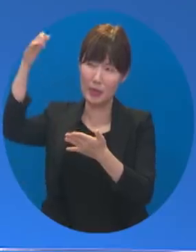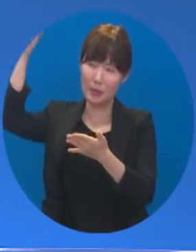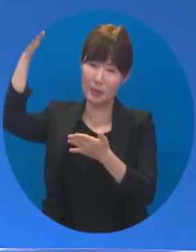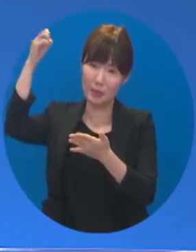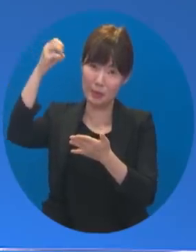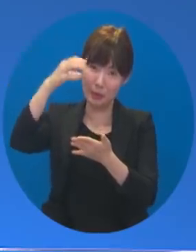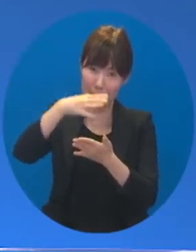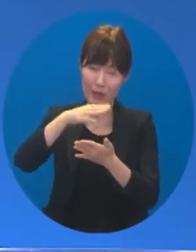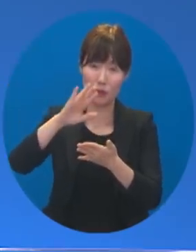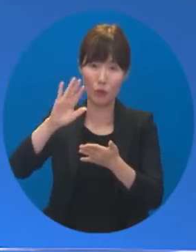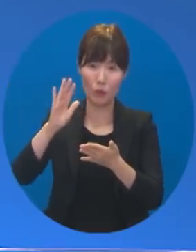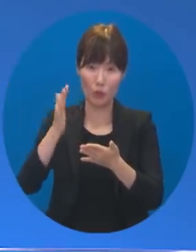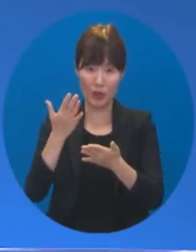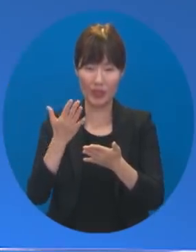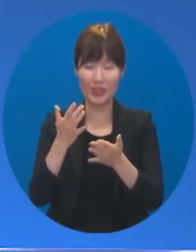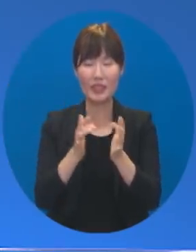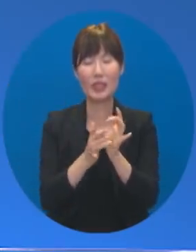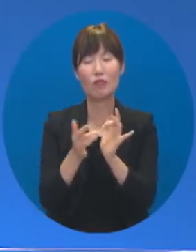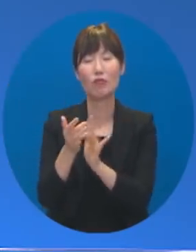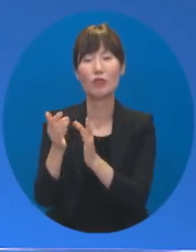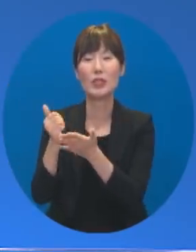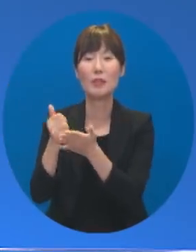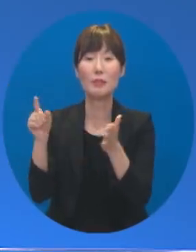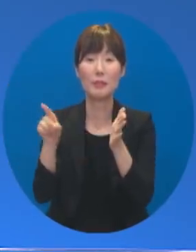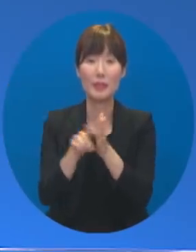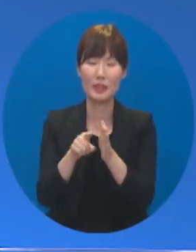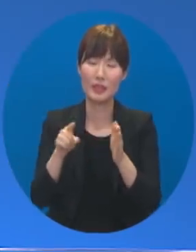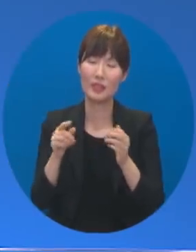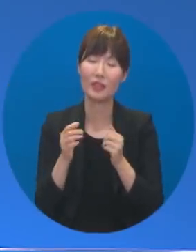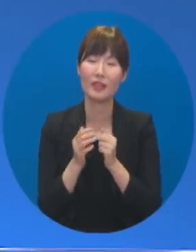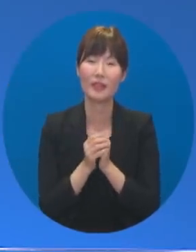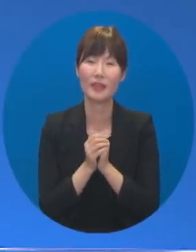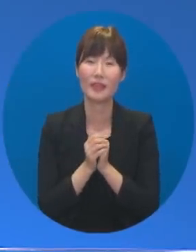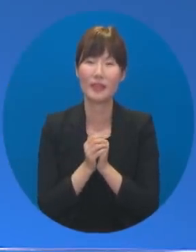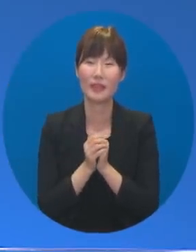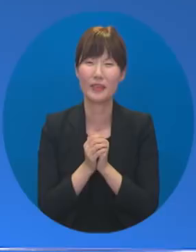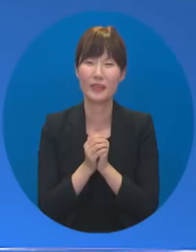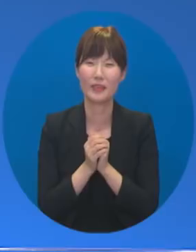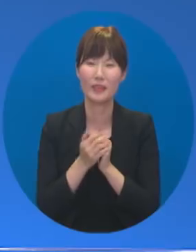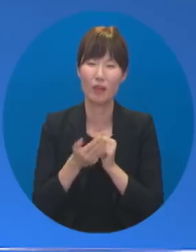우리가 왜 어둠 가운데 함께 신앙생활하는데 어둠 가운데 거해야 됩니까?